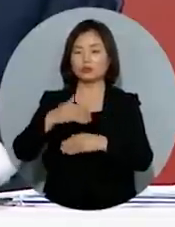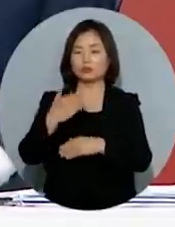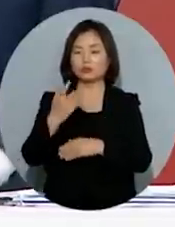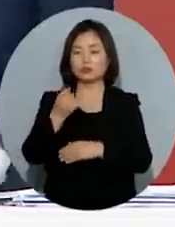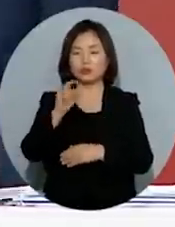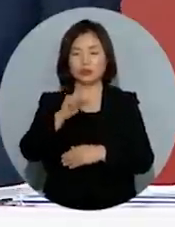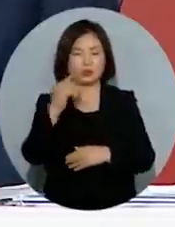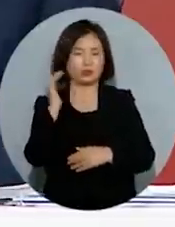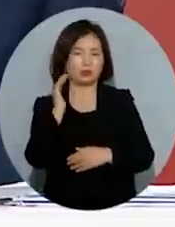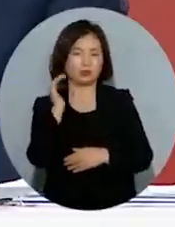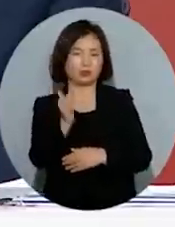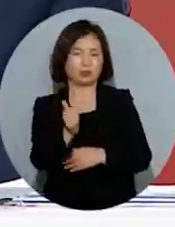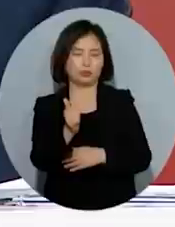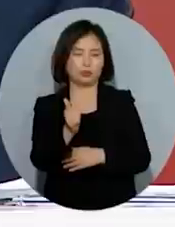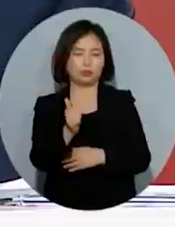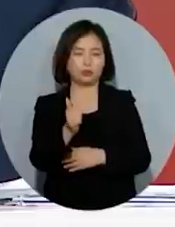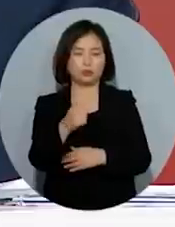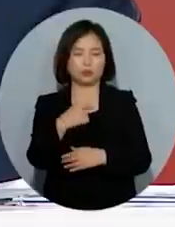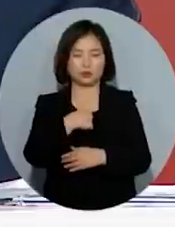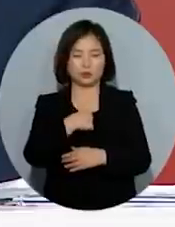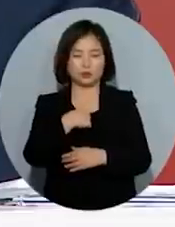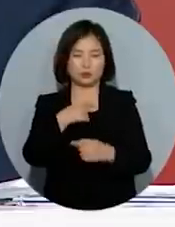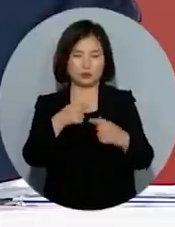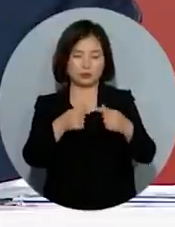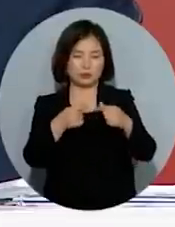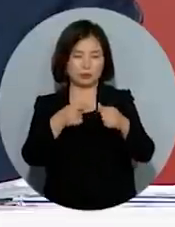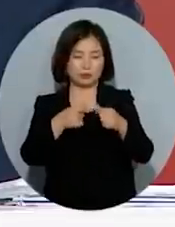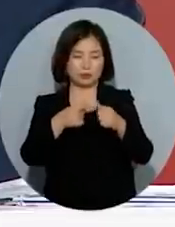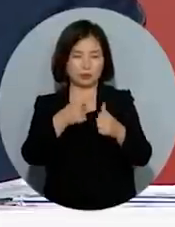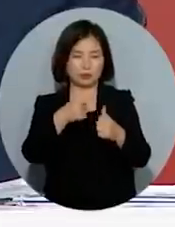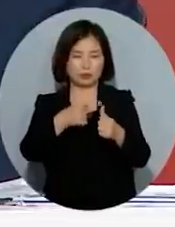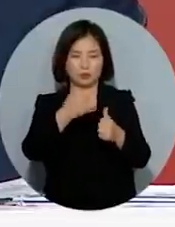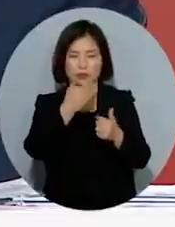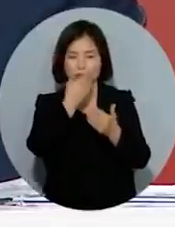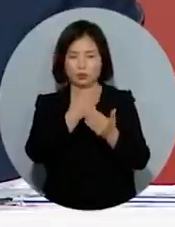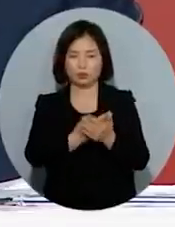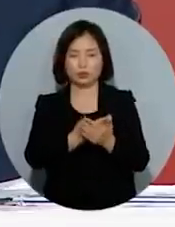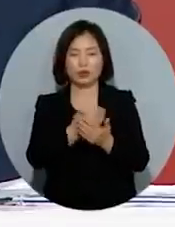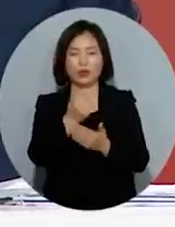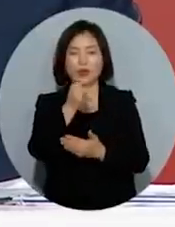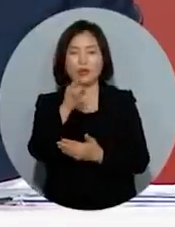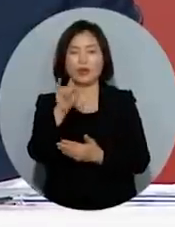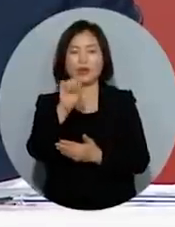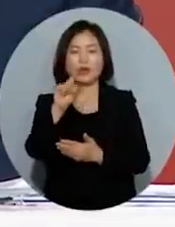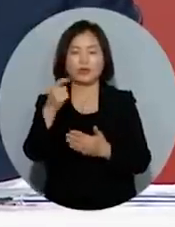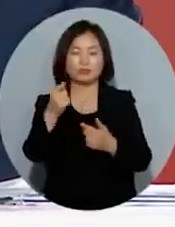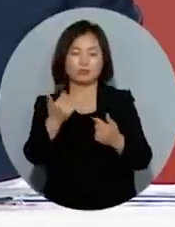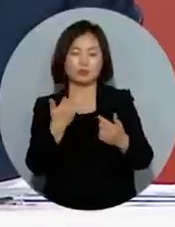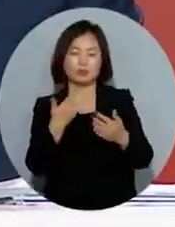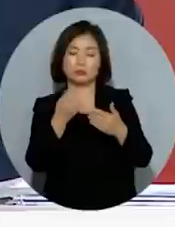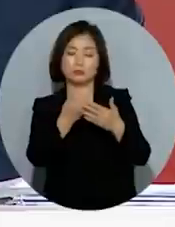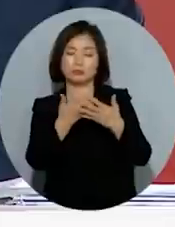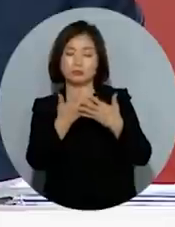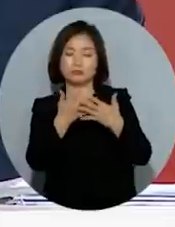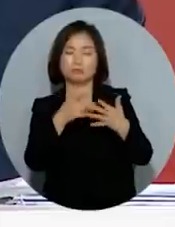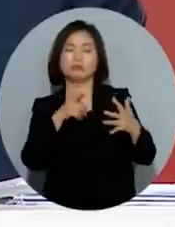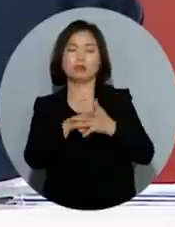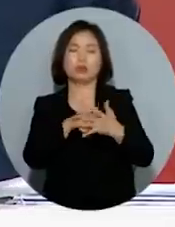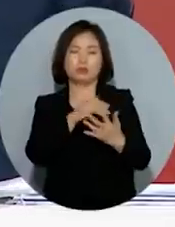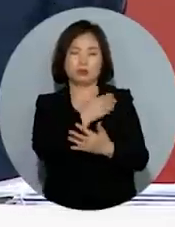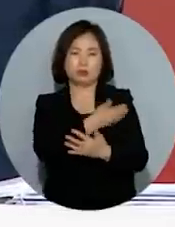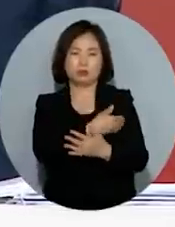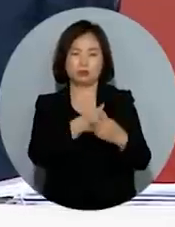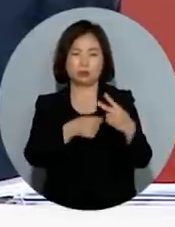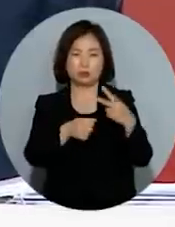있어서. 대통령은 저는 제일 첫째 중요한 것이 혜안이라고 봅니다. 혜안이라고 보고